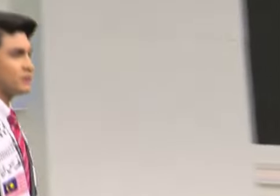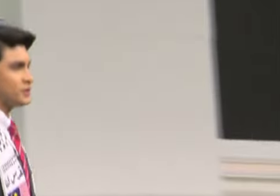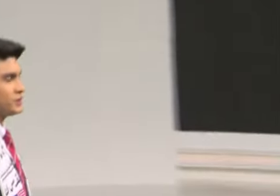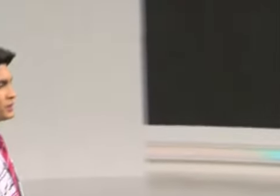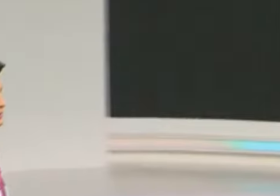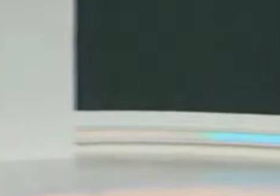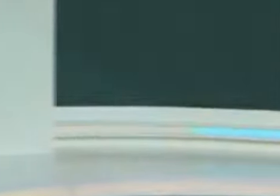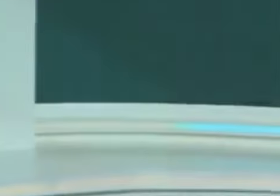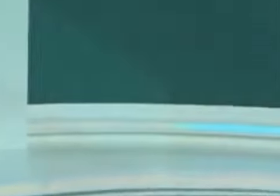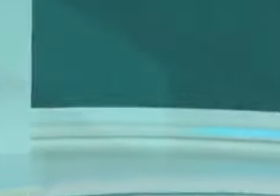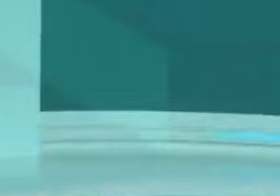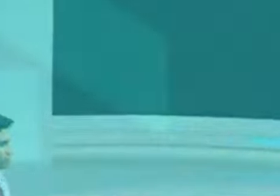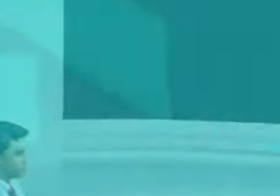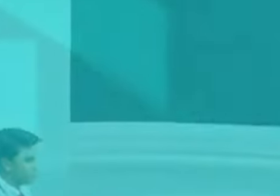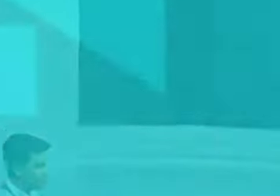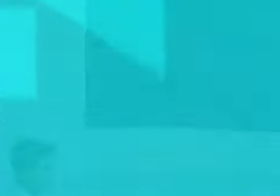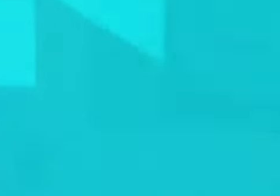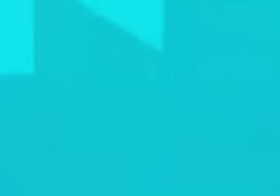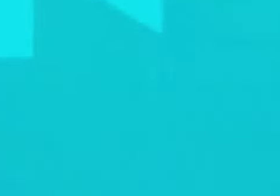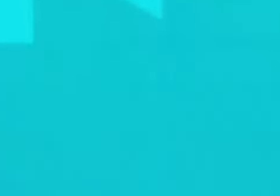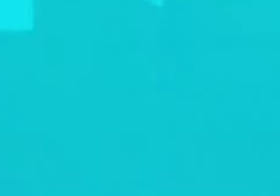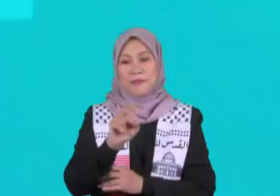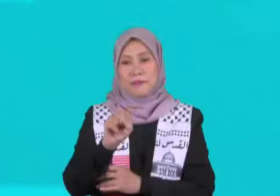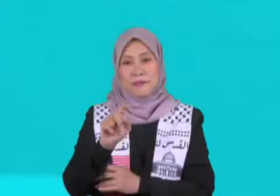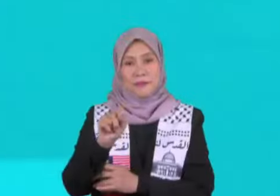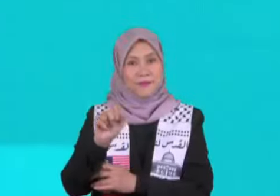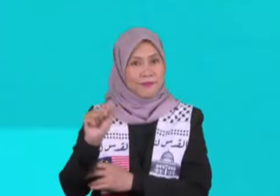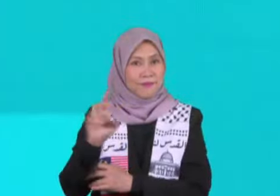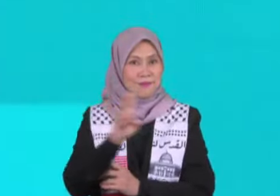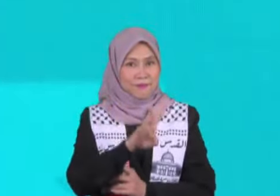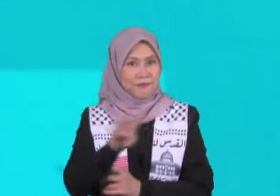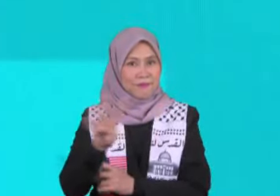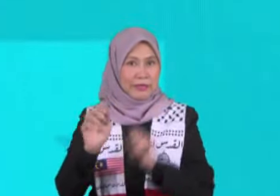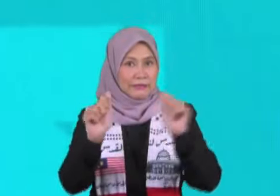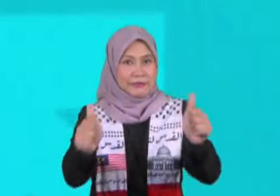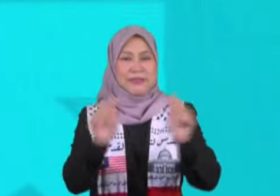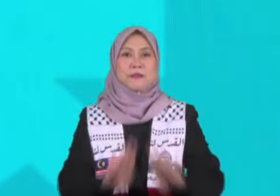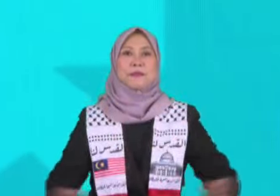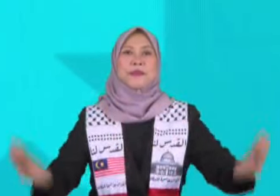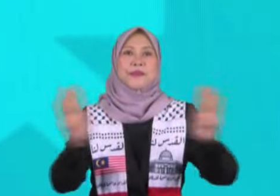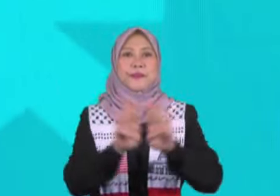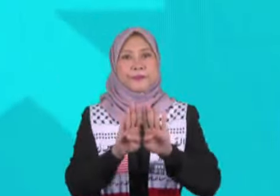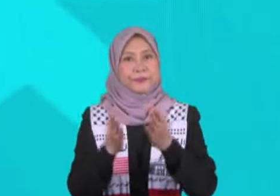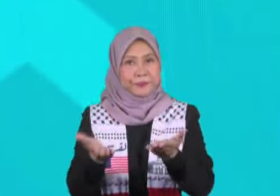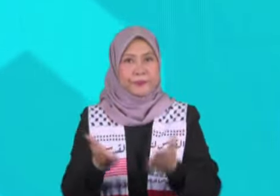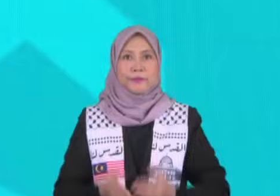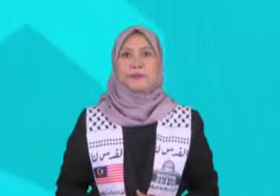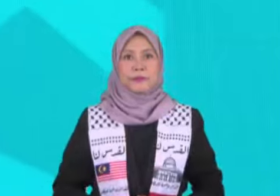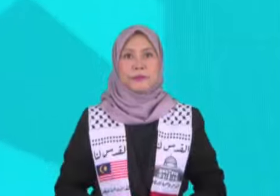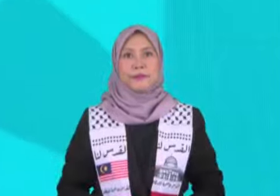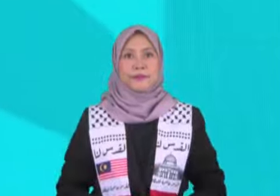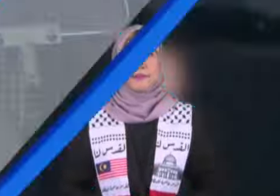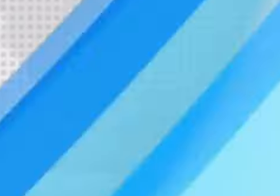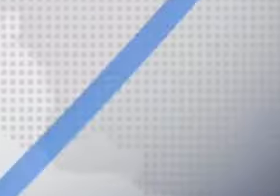Assalamualaikum, salam Malaysia. Madani Kanta 744 mendahului berita dimulakan dengan rangkuman laporan utama dalam segmen esensi.